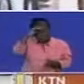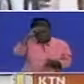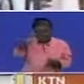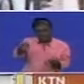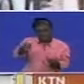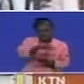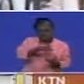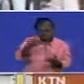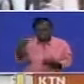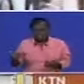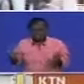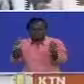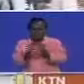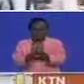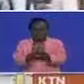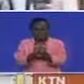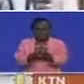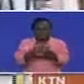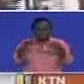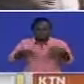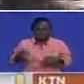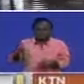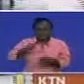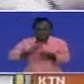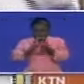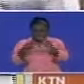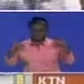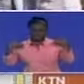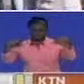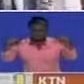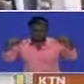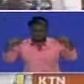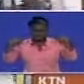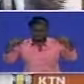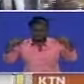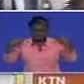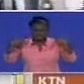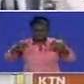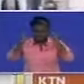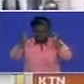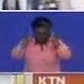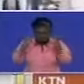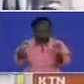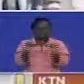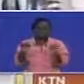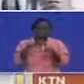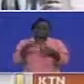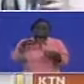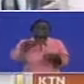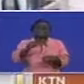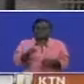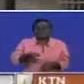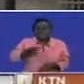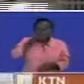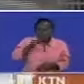watu, watoto. Ndio unaweza shangaa mtoto anakuja na change nguo. Unafikiria nasoma. Kumba nakunywa hii pombe hii makali